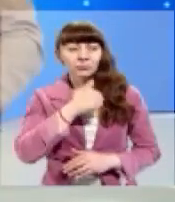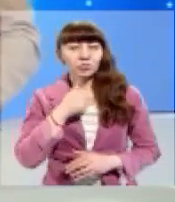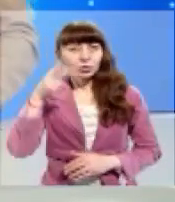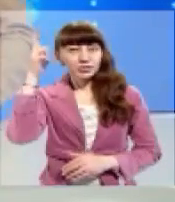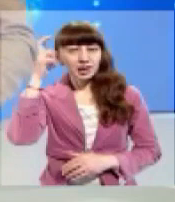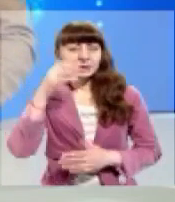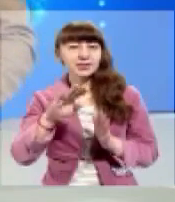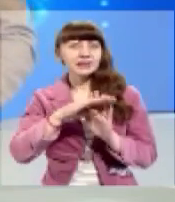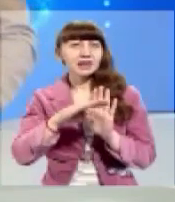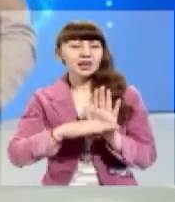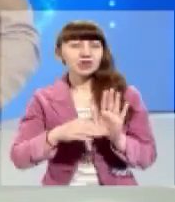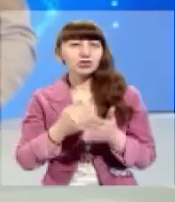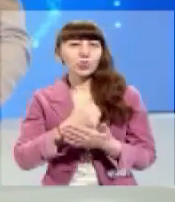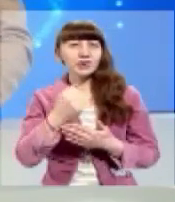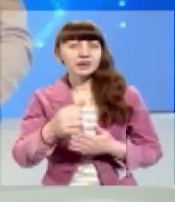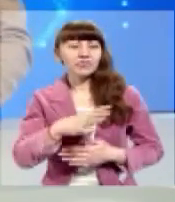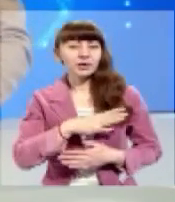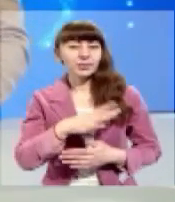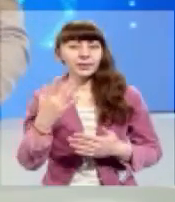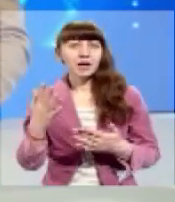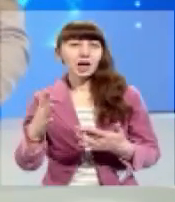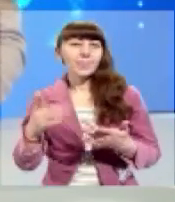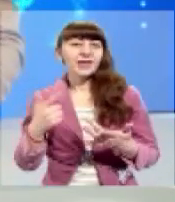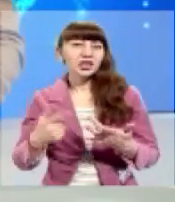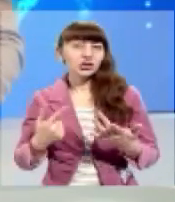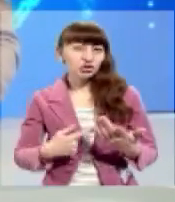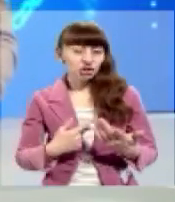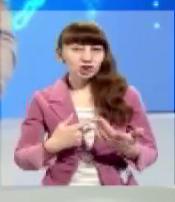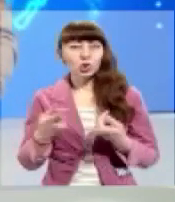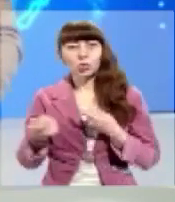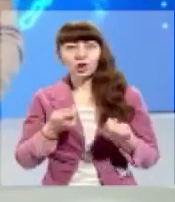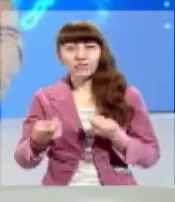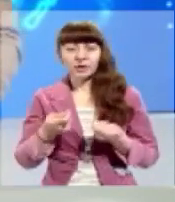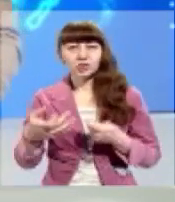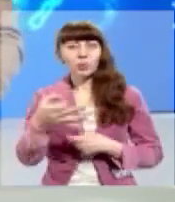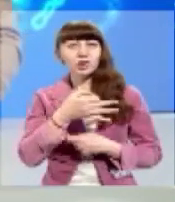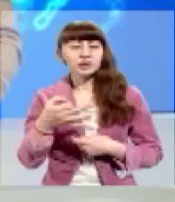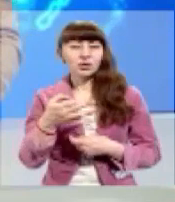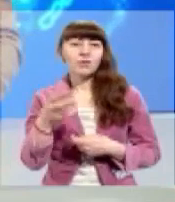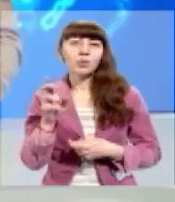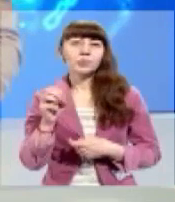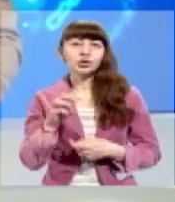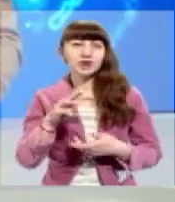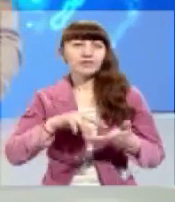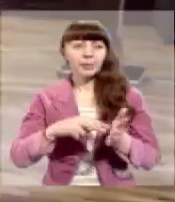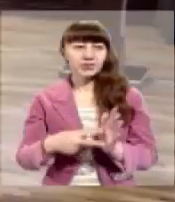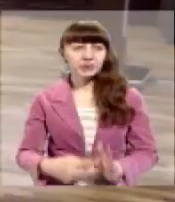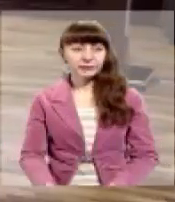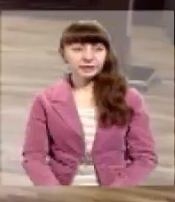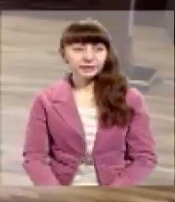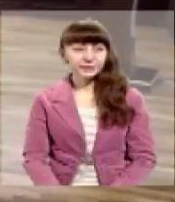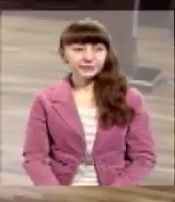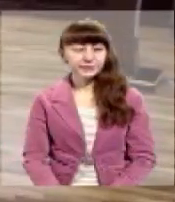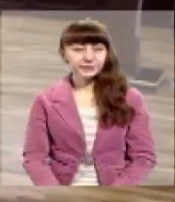іске асқан міндет мақсаттарды облыстық экономика және бюджетті жоспарлау басқармасының басшысы жіпке тізді.